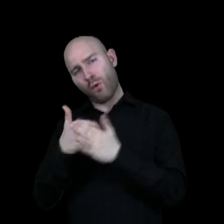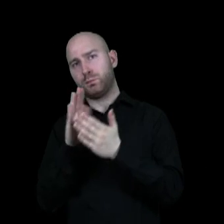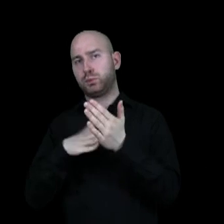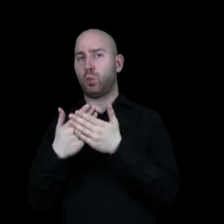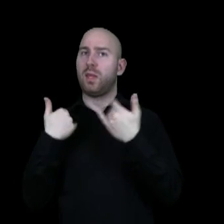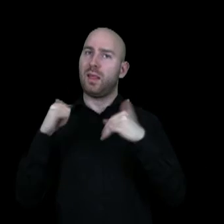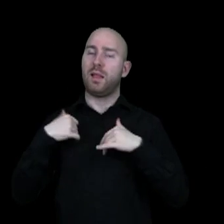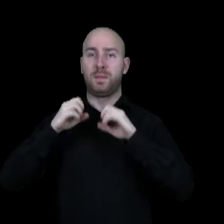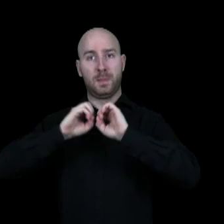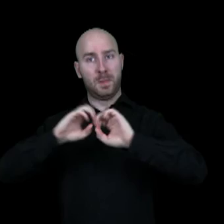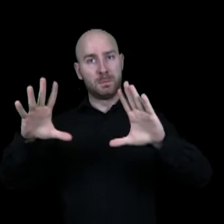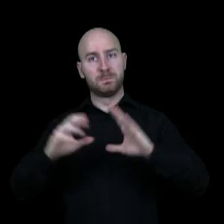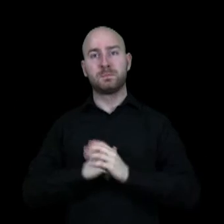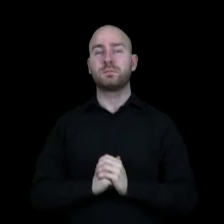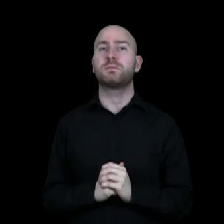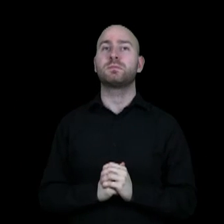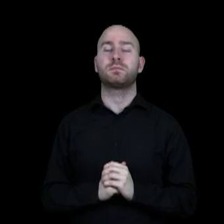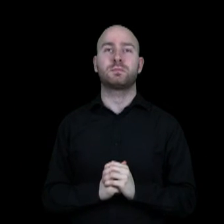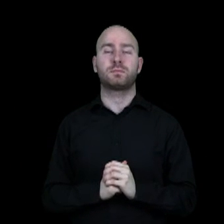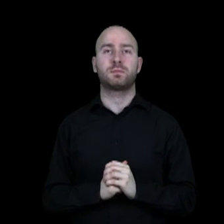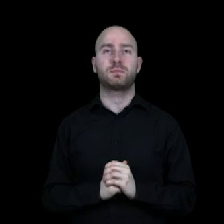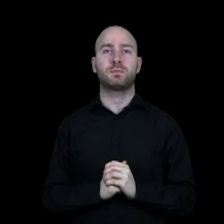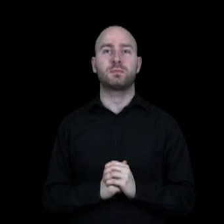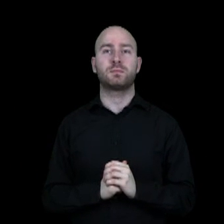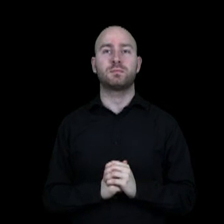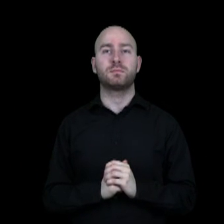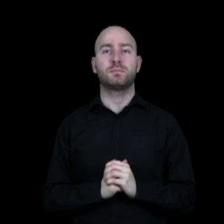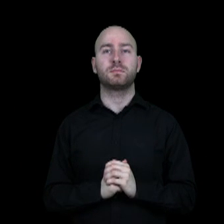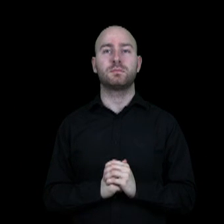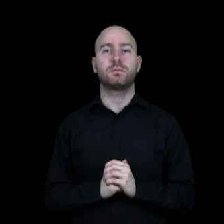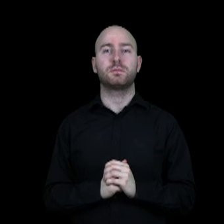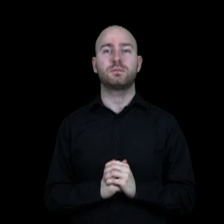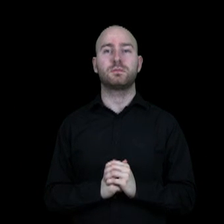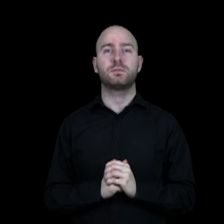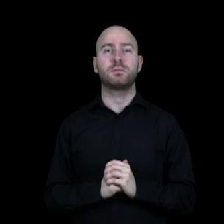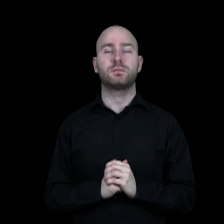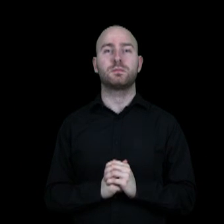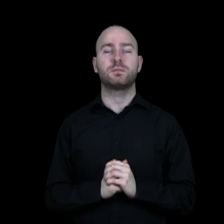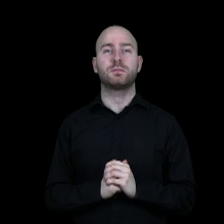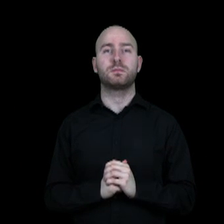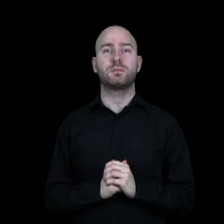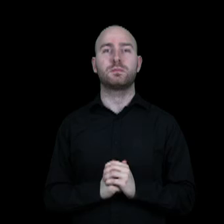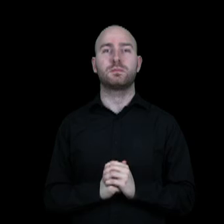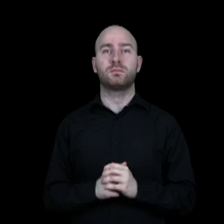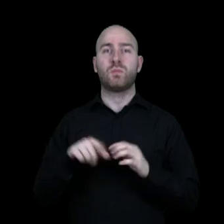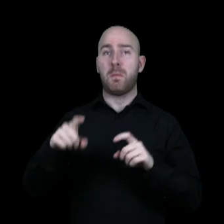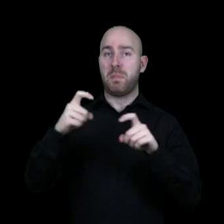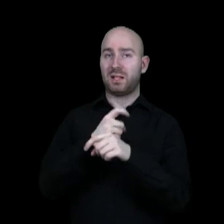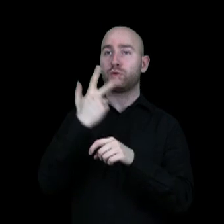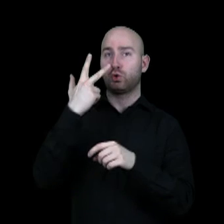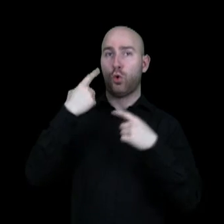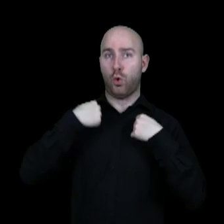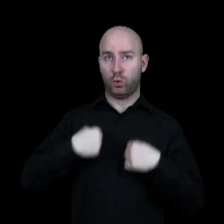szukał pracy to teraz narysuję nowy diagram Dla trzyosobowego kraju wciąż są trzej dorośli strzeli